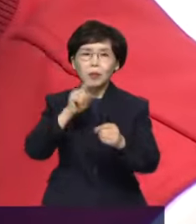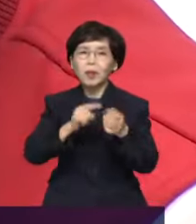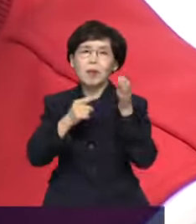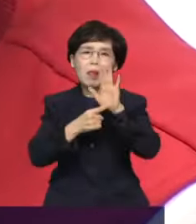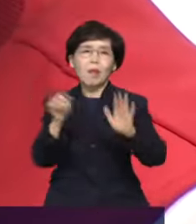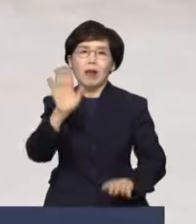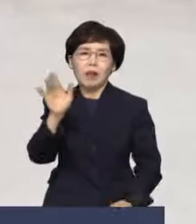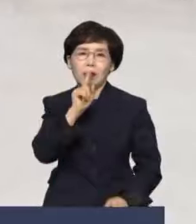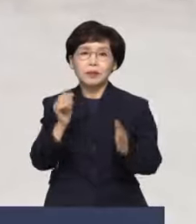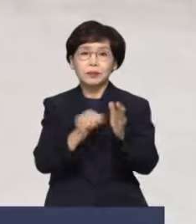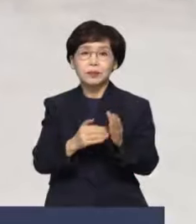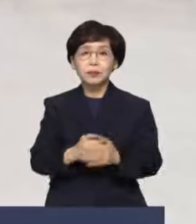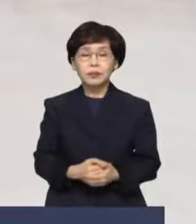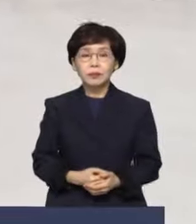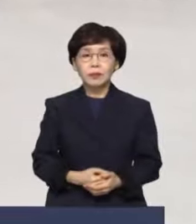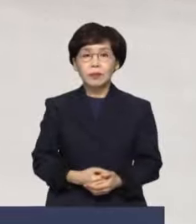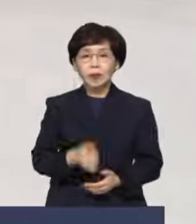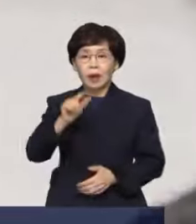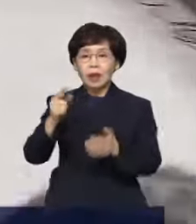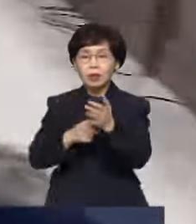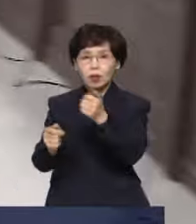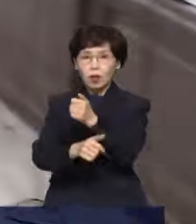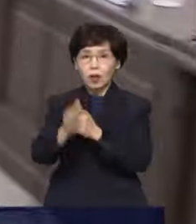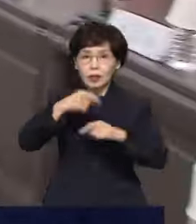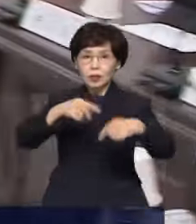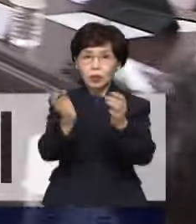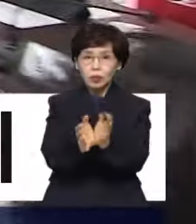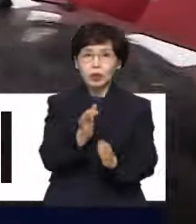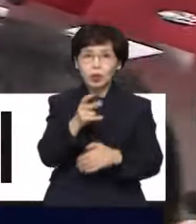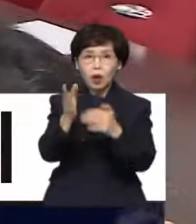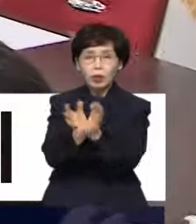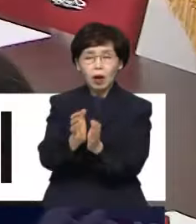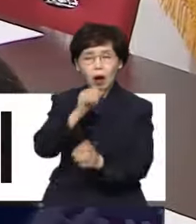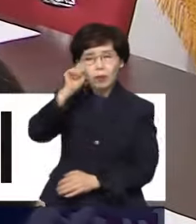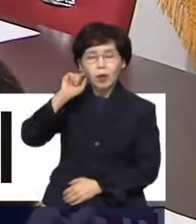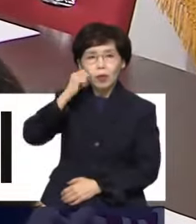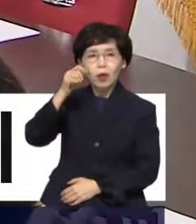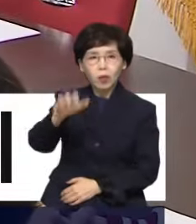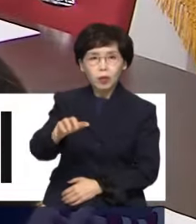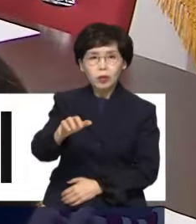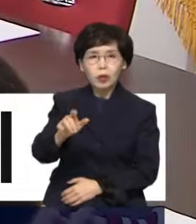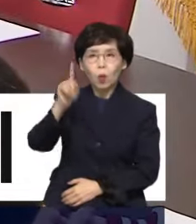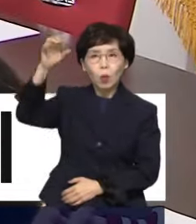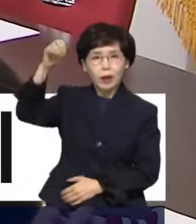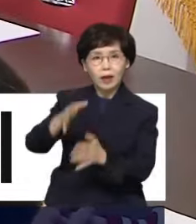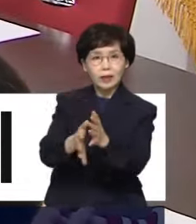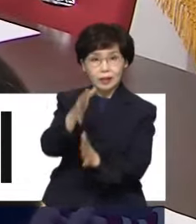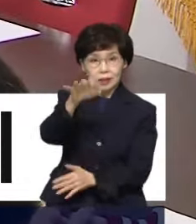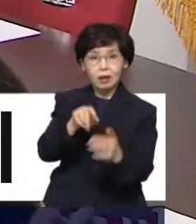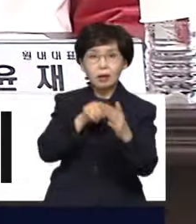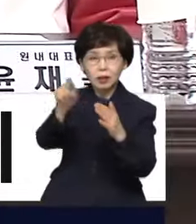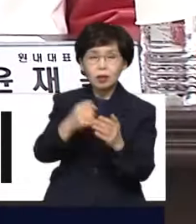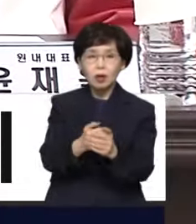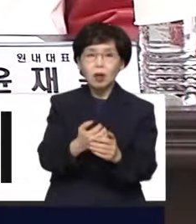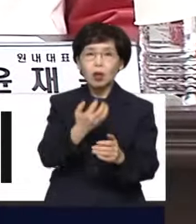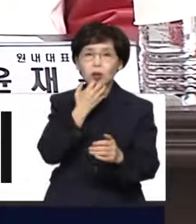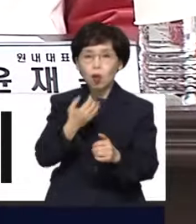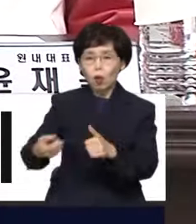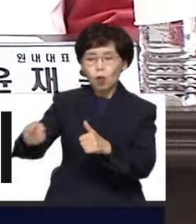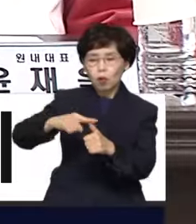했습니다. 한 위원장 등 지도부는 여당 험지로 분류되는 경기 고양시를 찾아 서울 편입